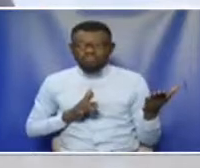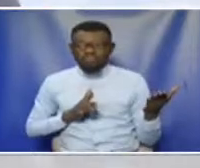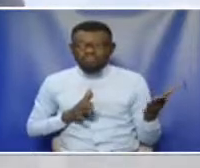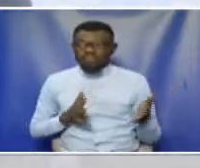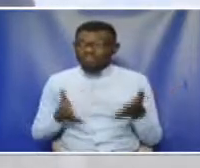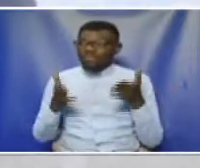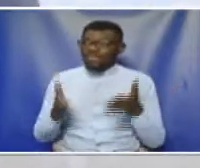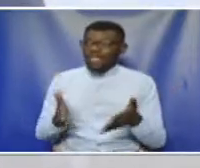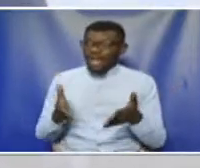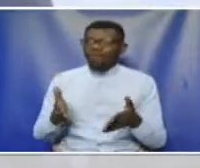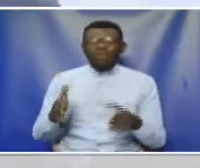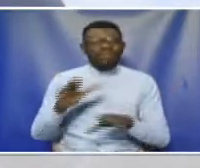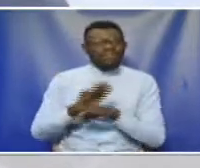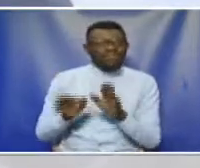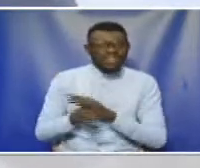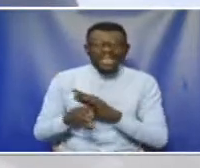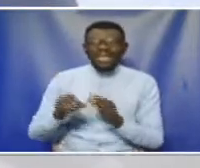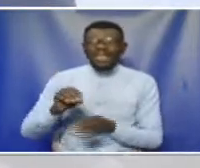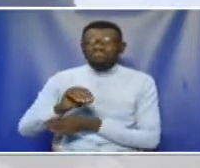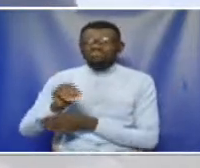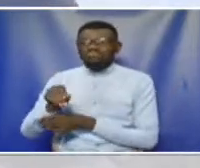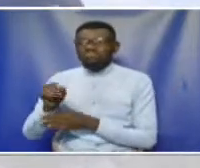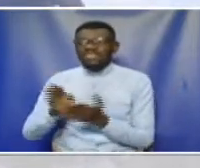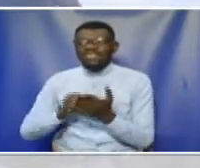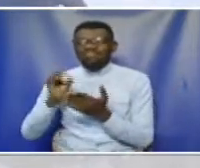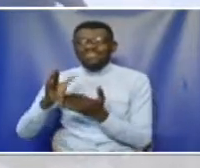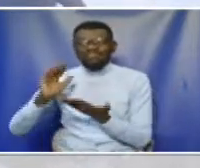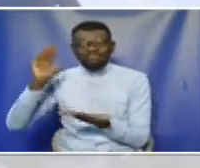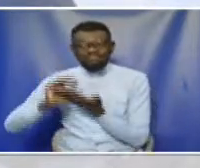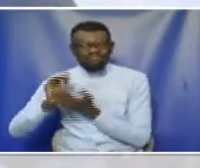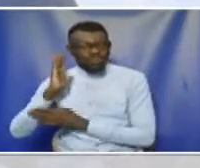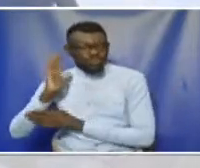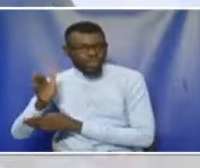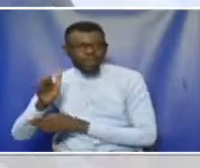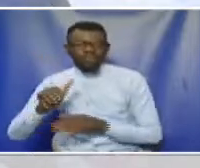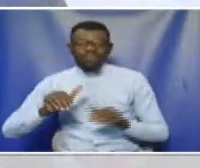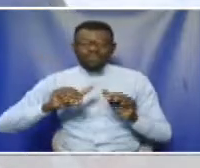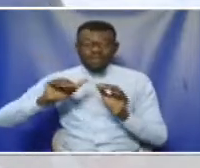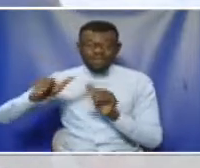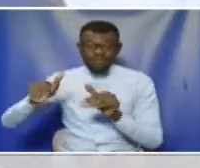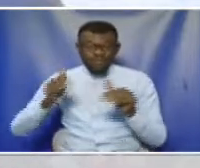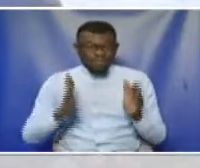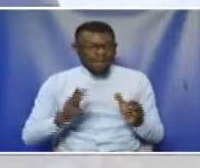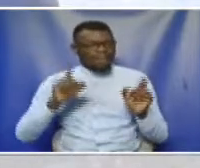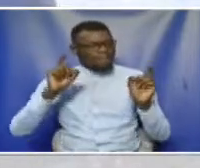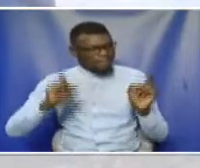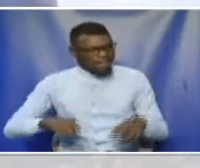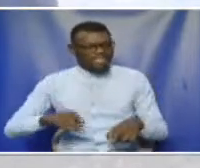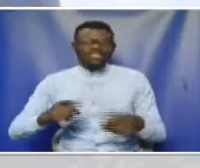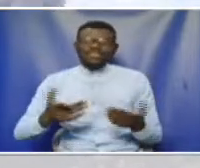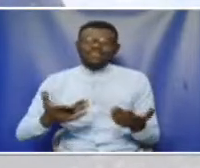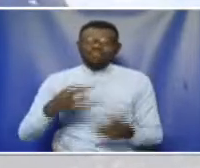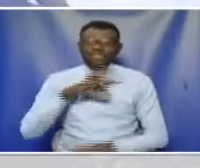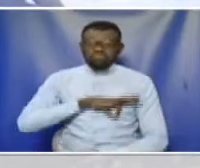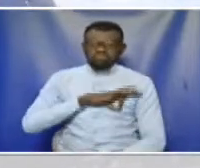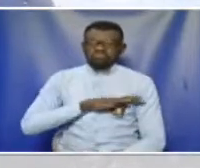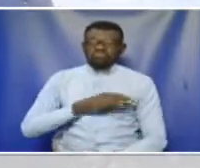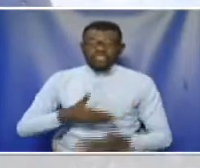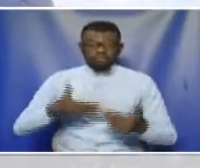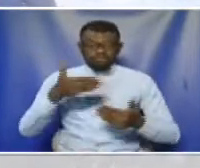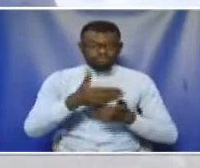na kadhalika darudi chini ili wakulima yetu wapate afueni. Tutajenga